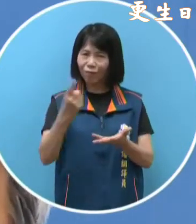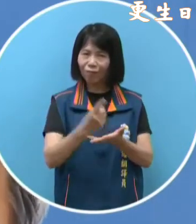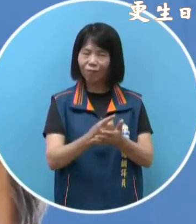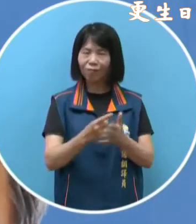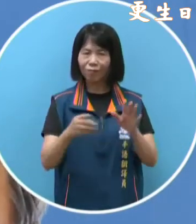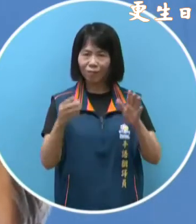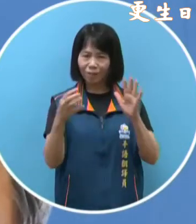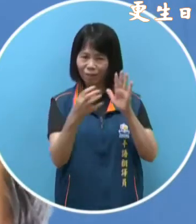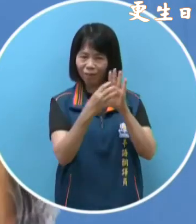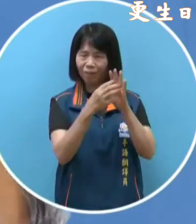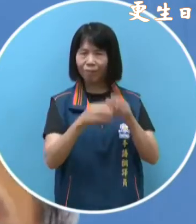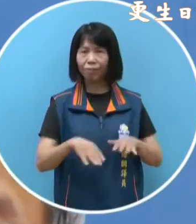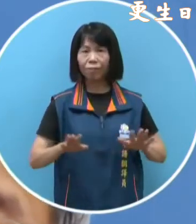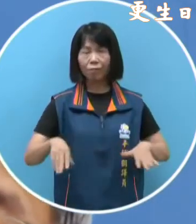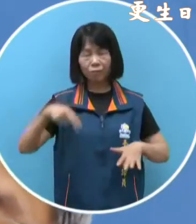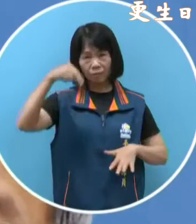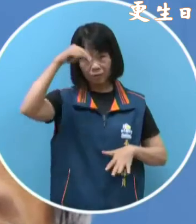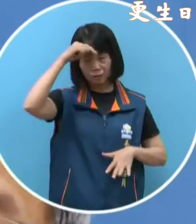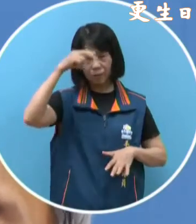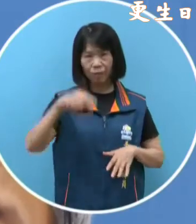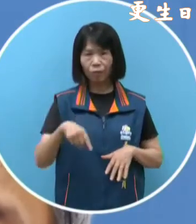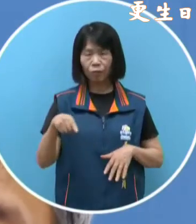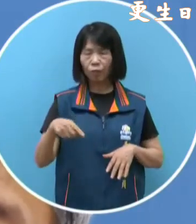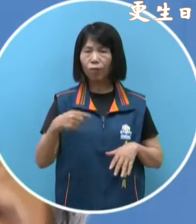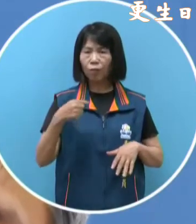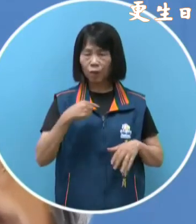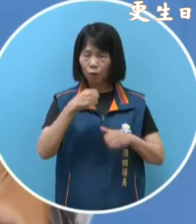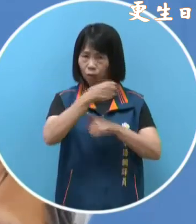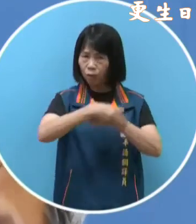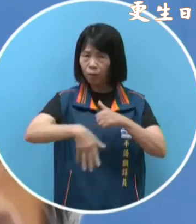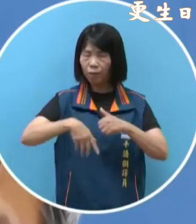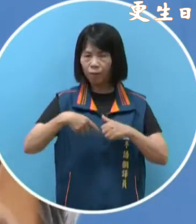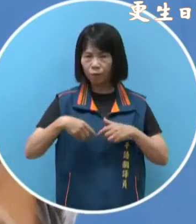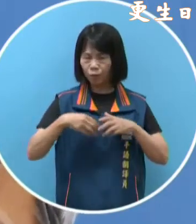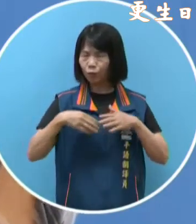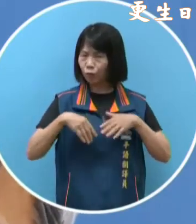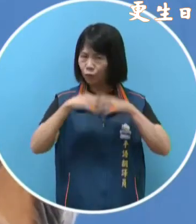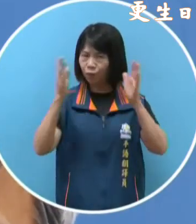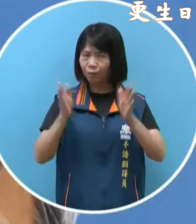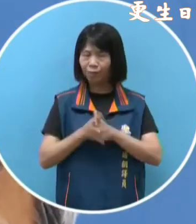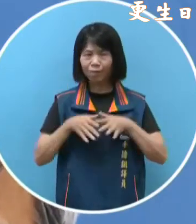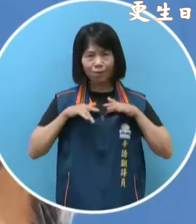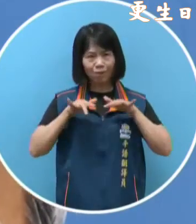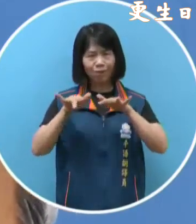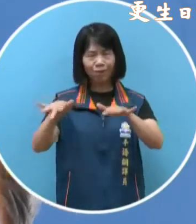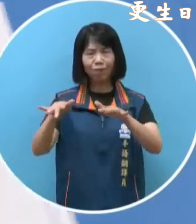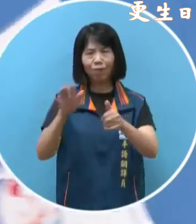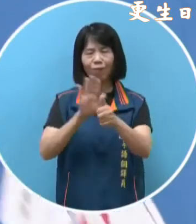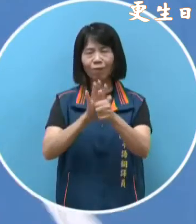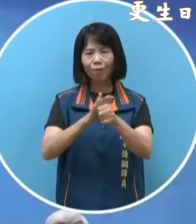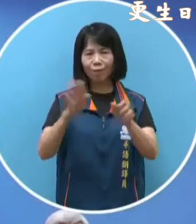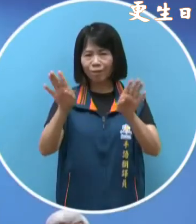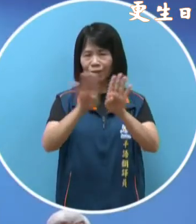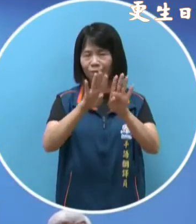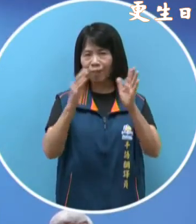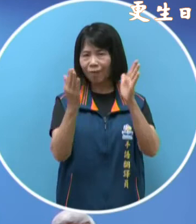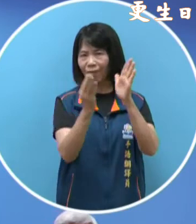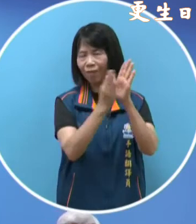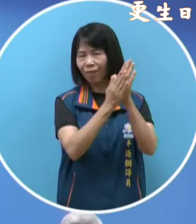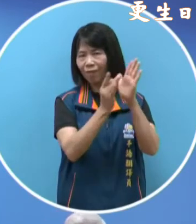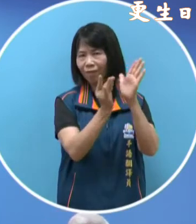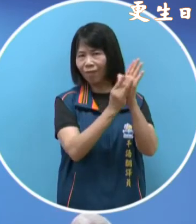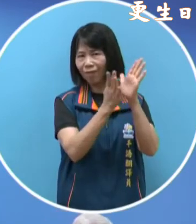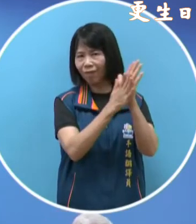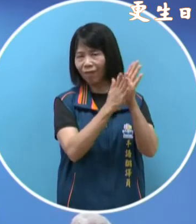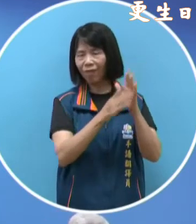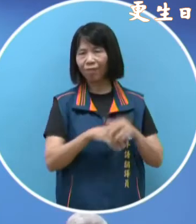下午我们同仁呢就会出去拍来贴了哈，来贴张贴这个标志哈。那另外呢，各位乡